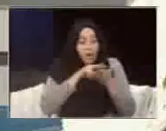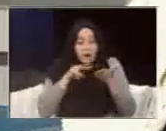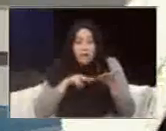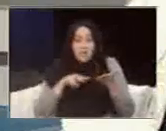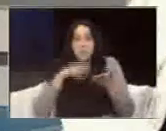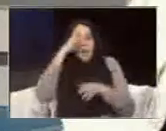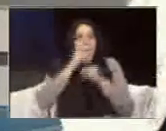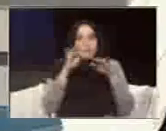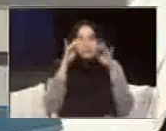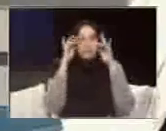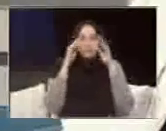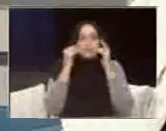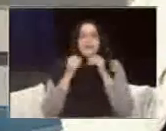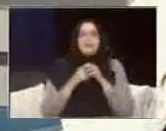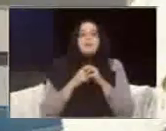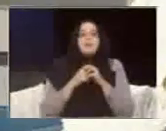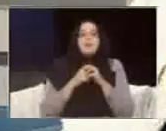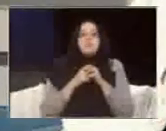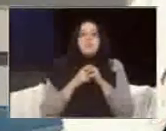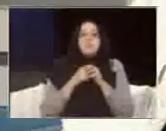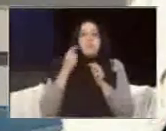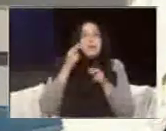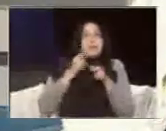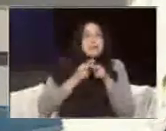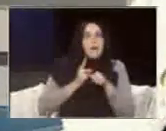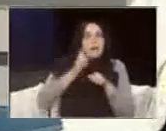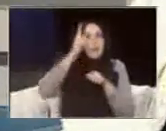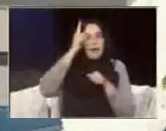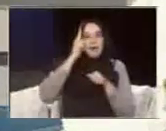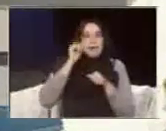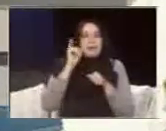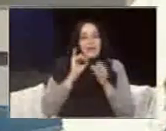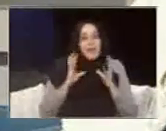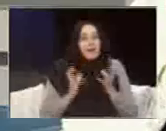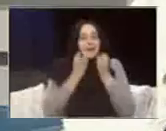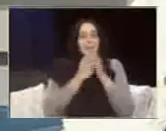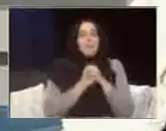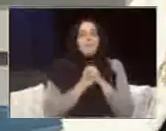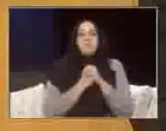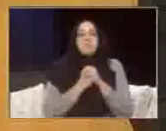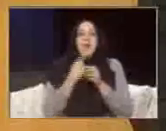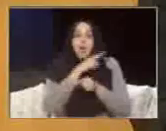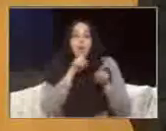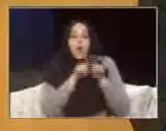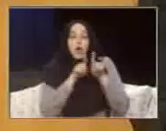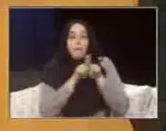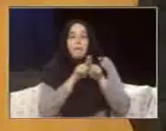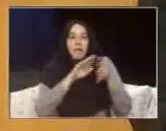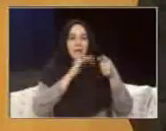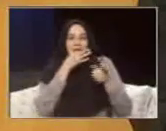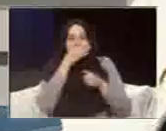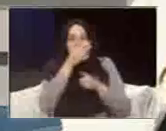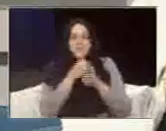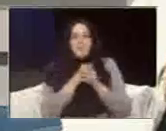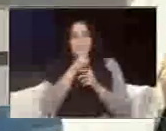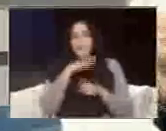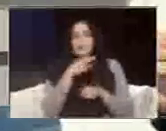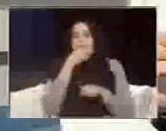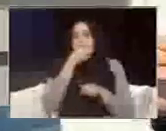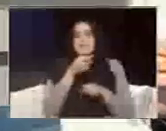تحصيله. اقرأ باسم ربك الذي خلق. نربط مرة أخرى كما قال أخي عبد القادر، يعني كي قالوا النبي صلى الله عليه